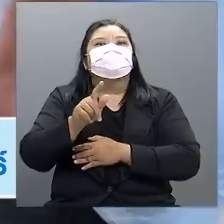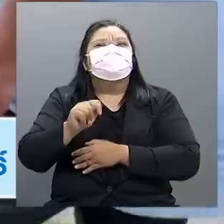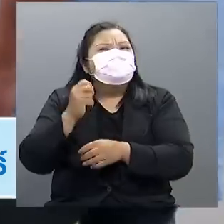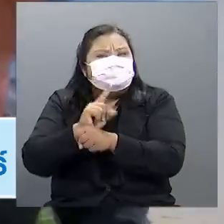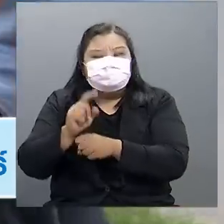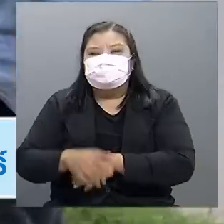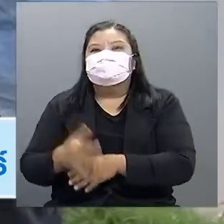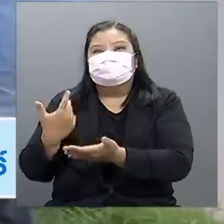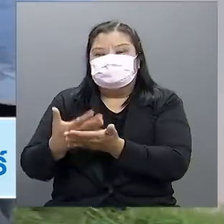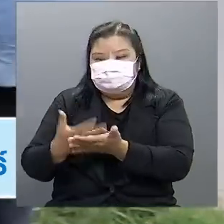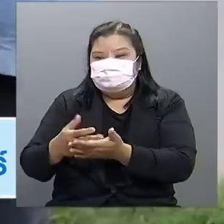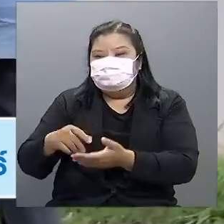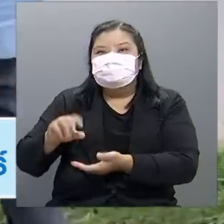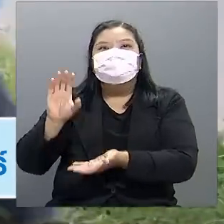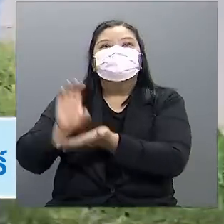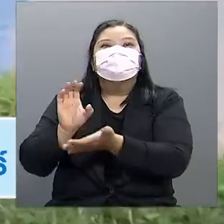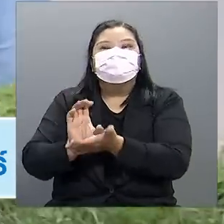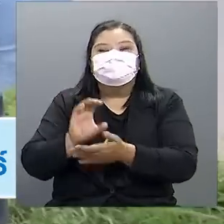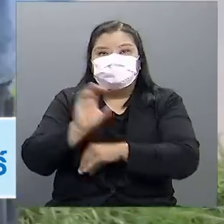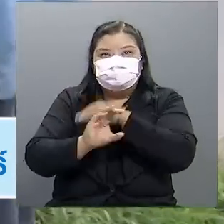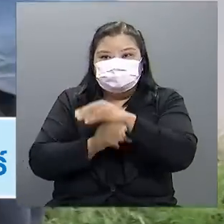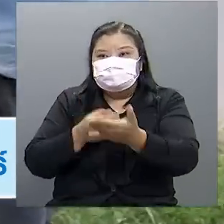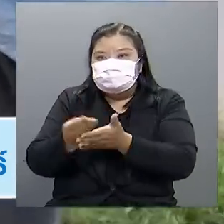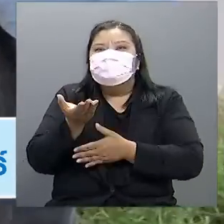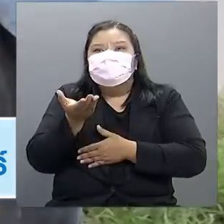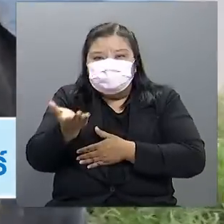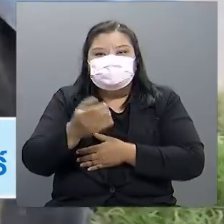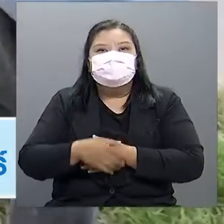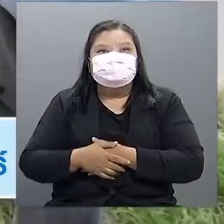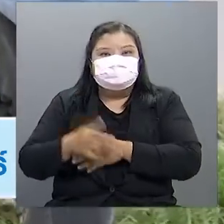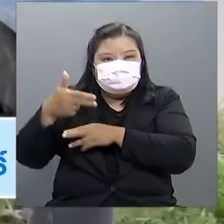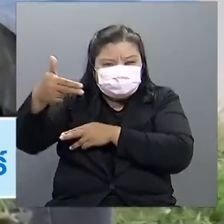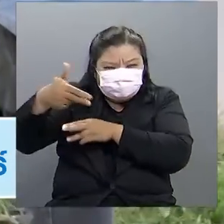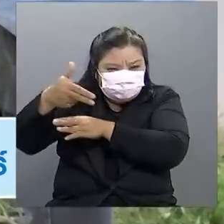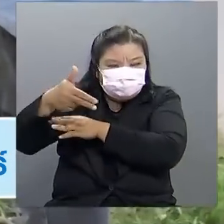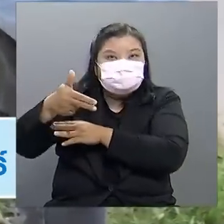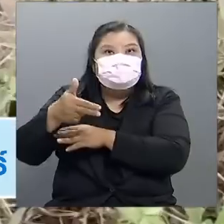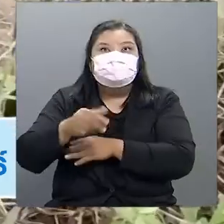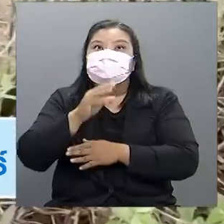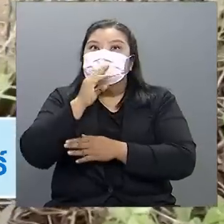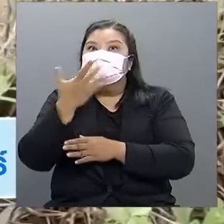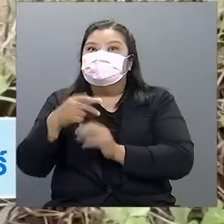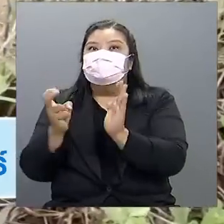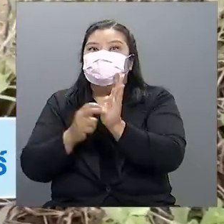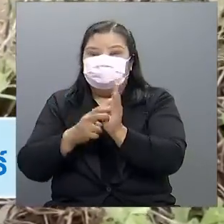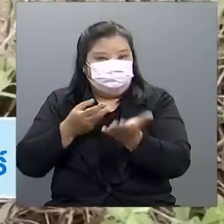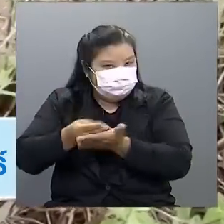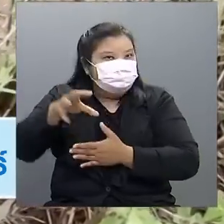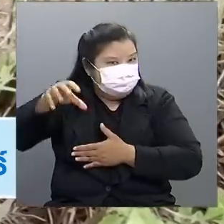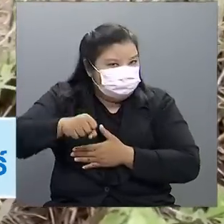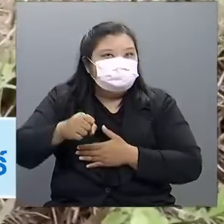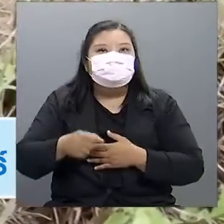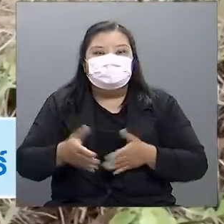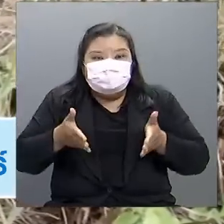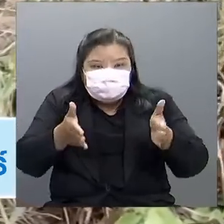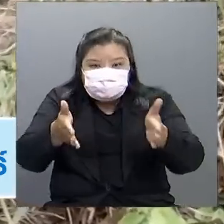แบเร่งดเลยบรรจุเรื่องเข้าสภาในกประชมสมยหน้าเลยค่ะแล้พอสภาอนุมักจะซื้อกลองวจนปิดมาตดตามซอยต่ๆเพื่ใหป